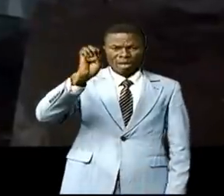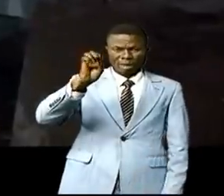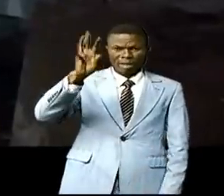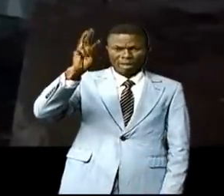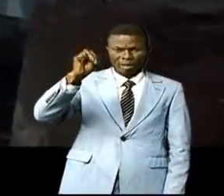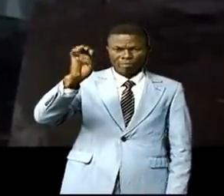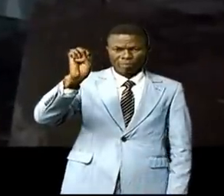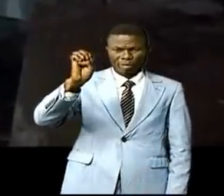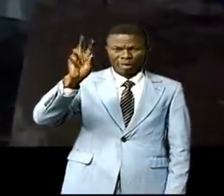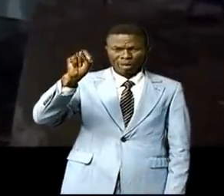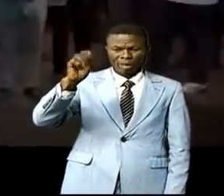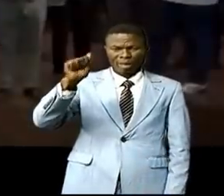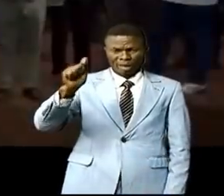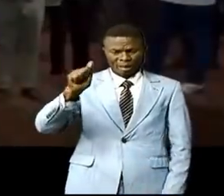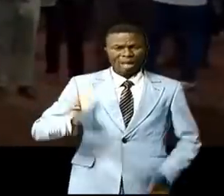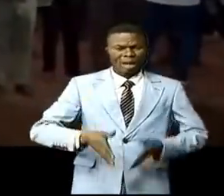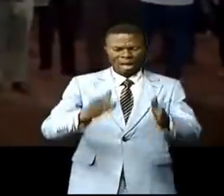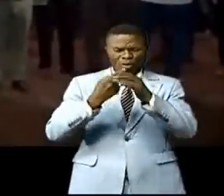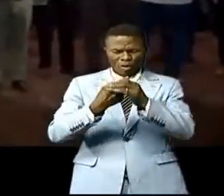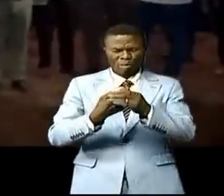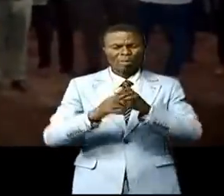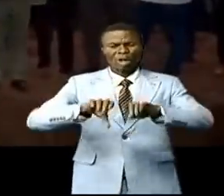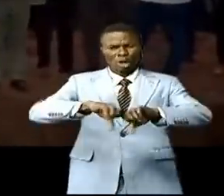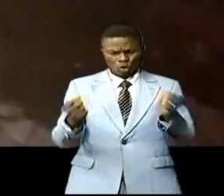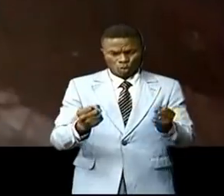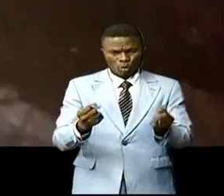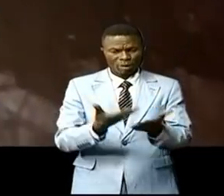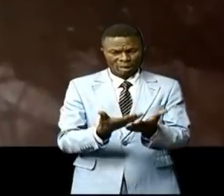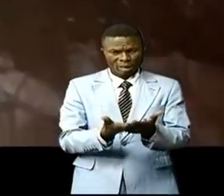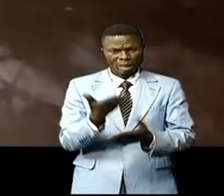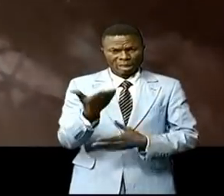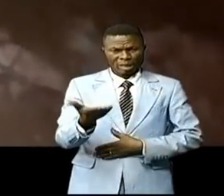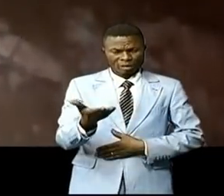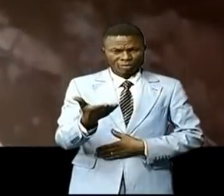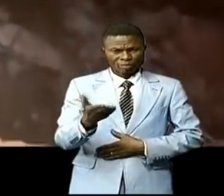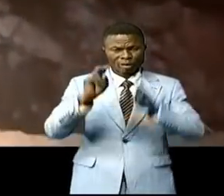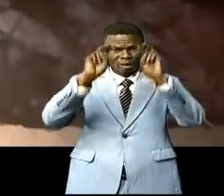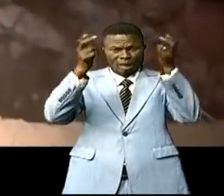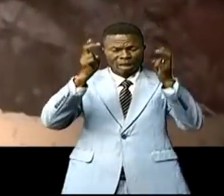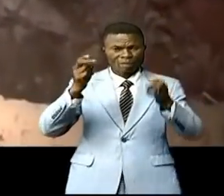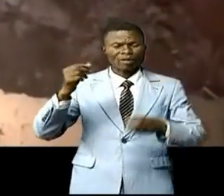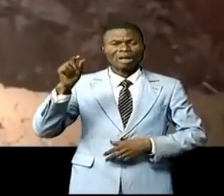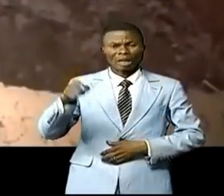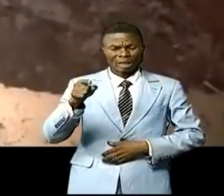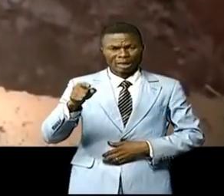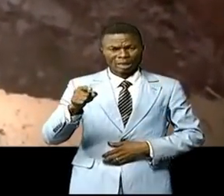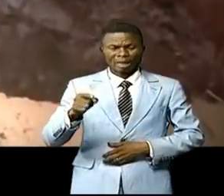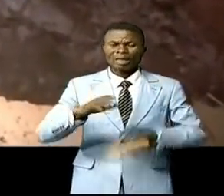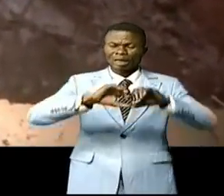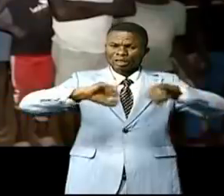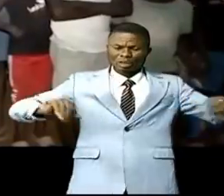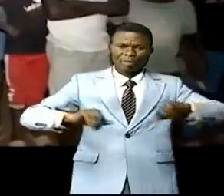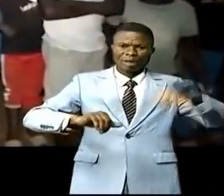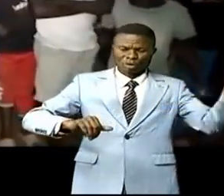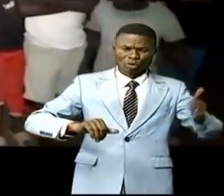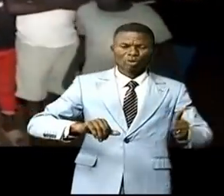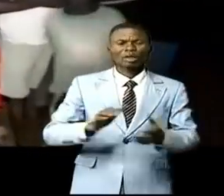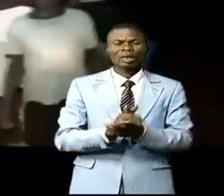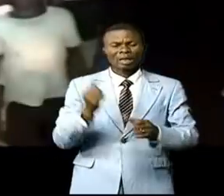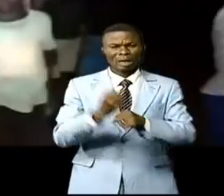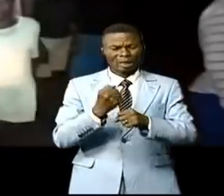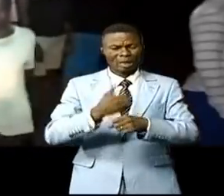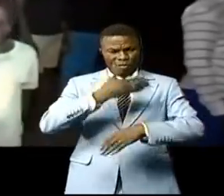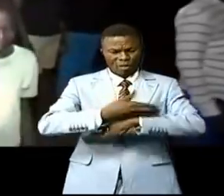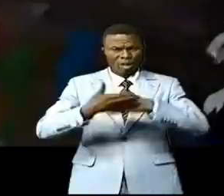est menacé par une érosion qui risque de couper la ville de Guémena de Bagata. Les travaux de